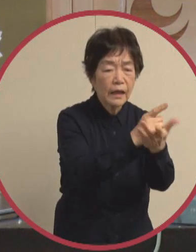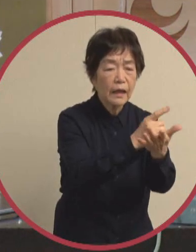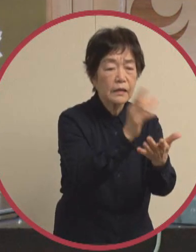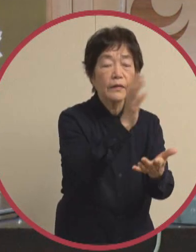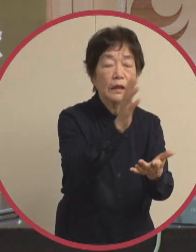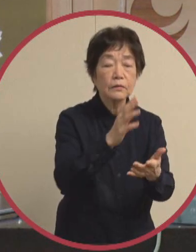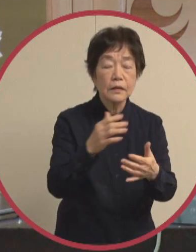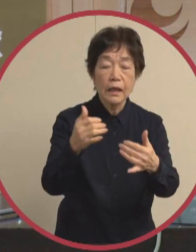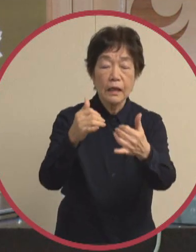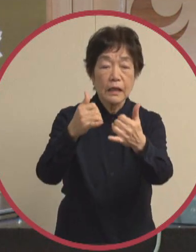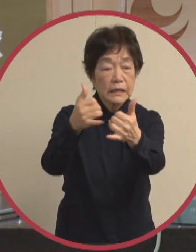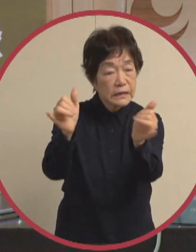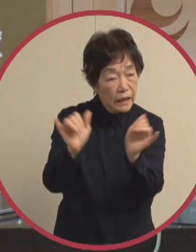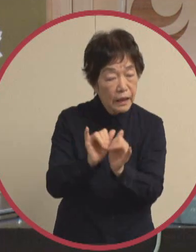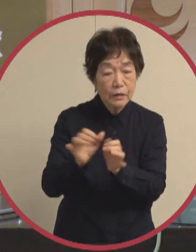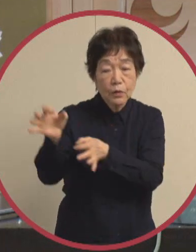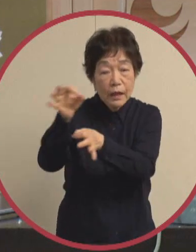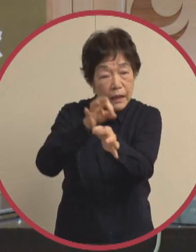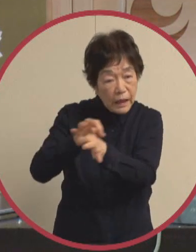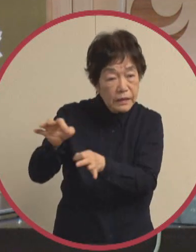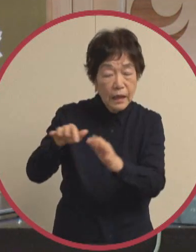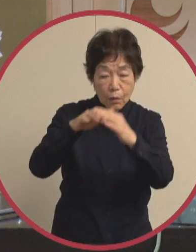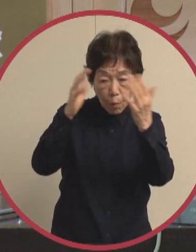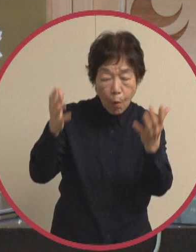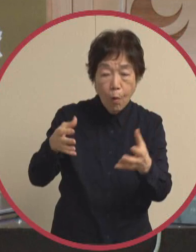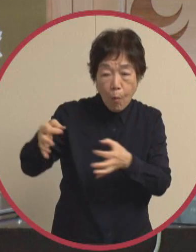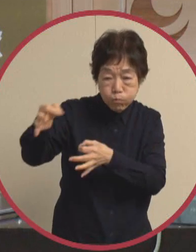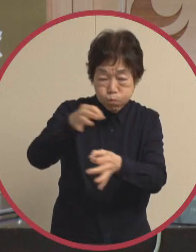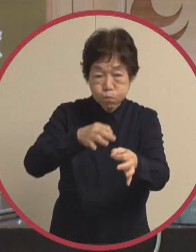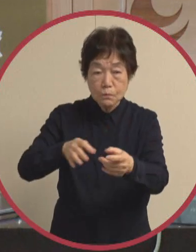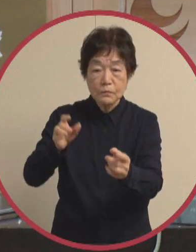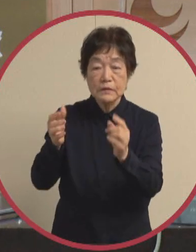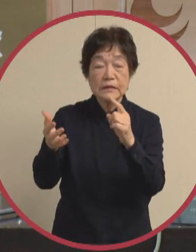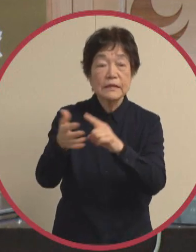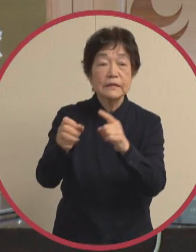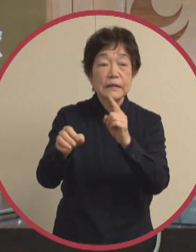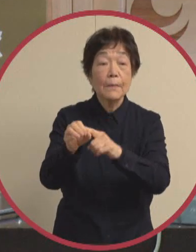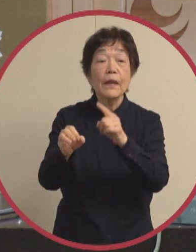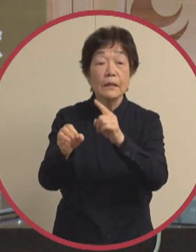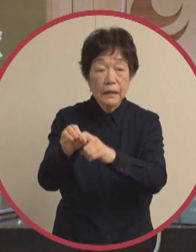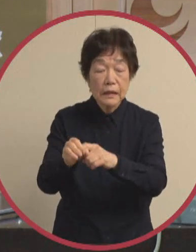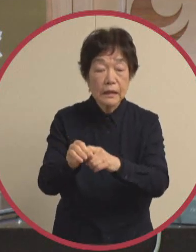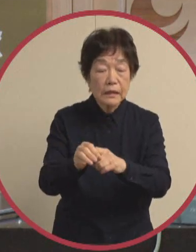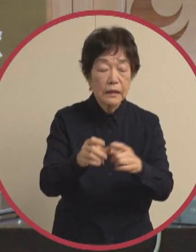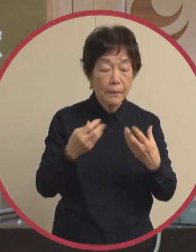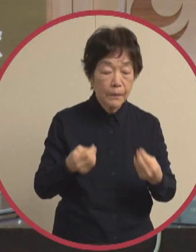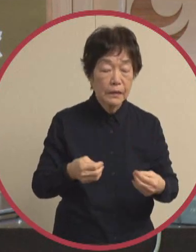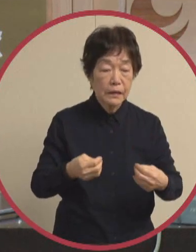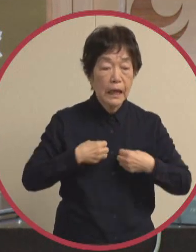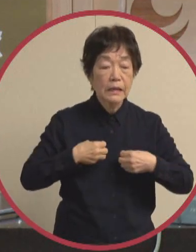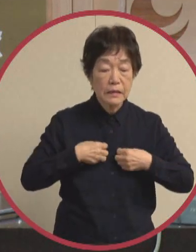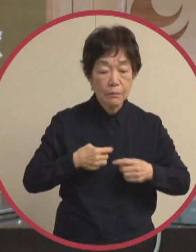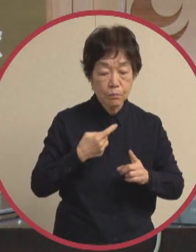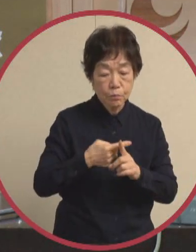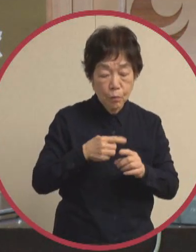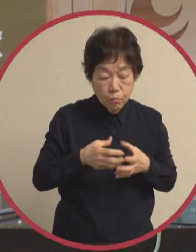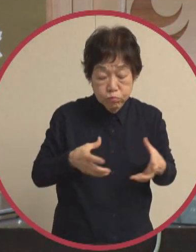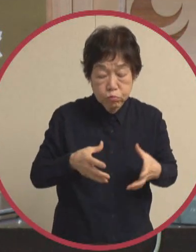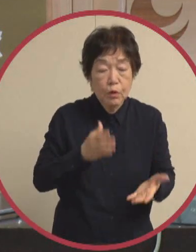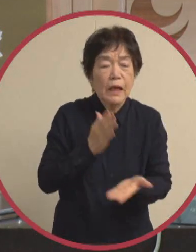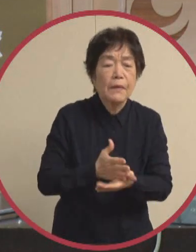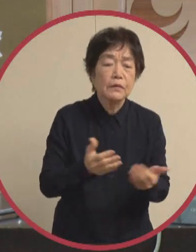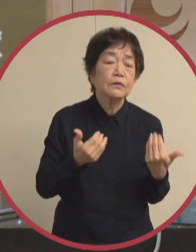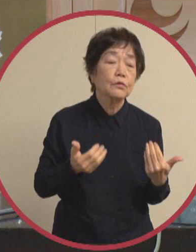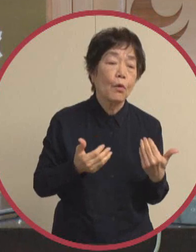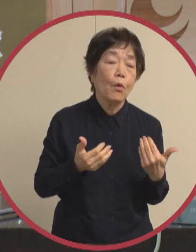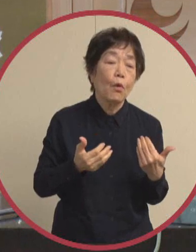社会をこう回していくためにですね、まあ、感染を抑えていかなきゃいけないという社会としてです